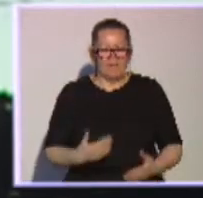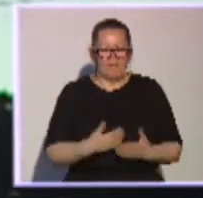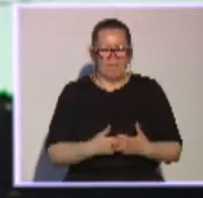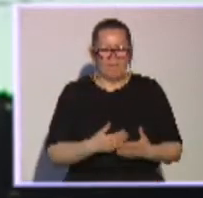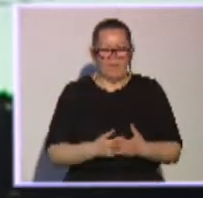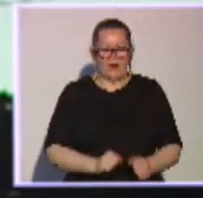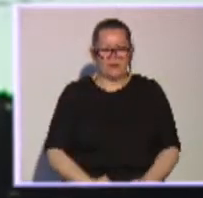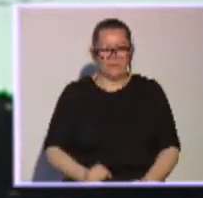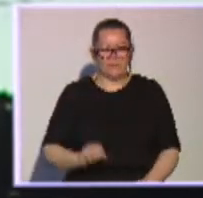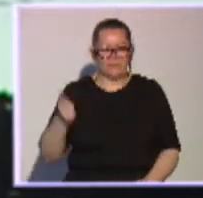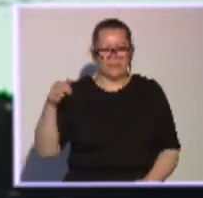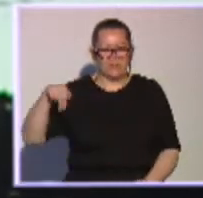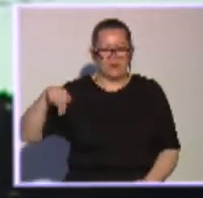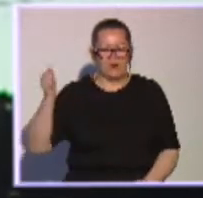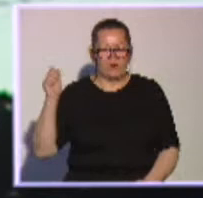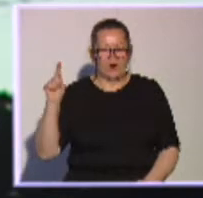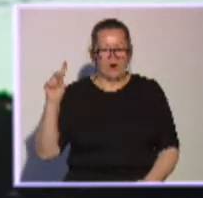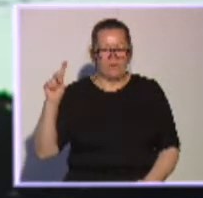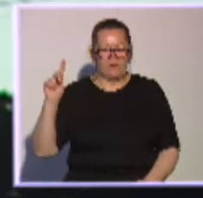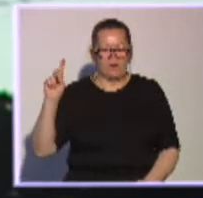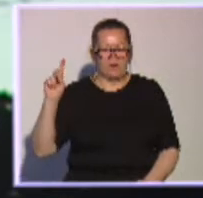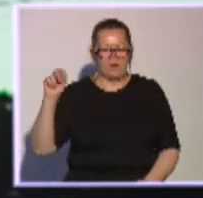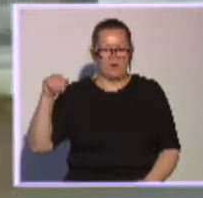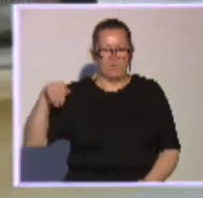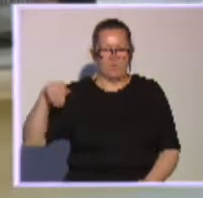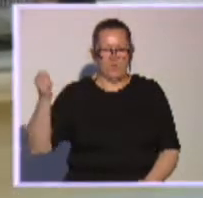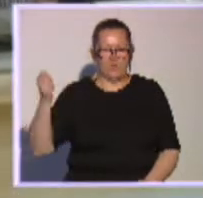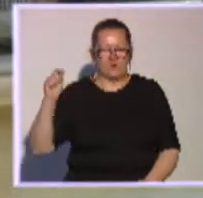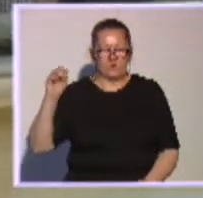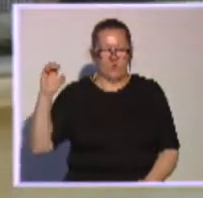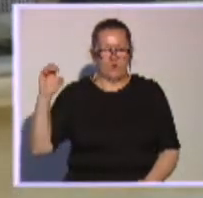dedicată scenografei Lia Manțoc.